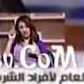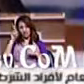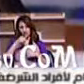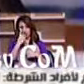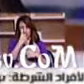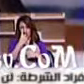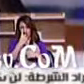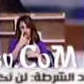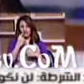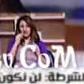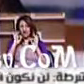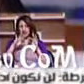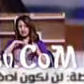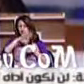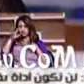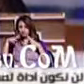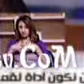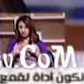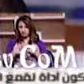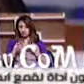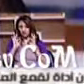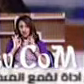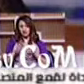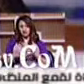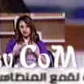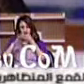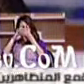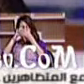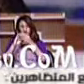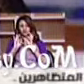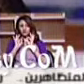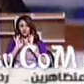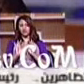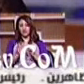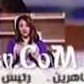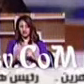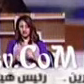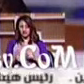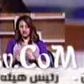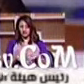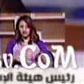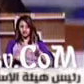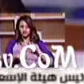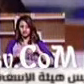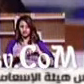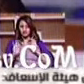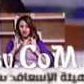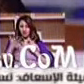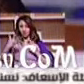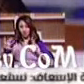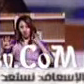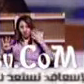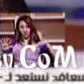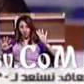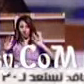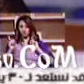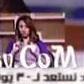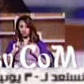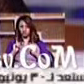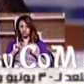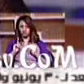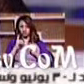الجدعه كانت واقفه في الميدان بتساعد ايد بايد وجنب بجنب جنب الراجل بالضبط ما كانش في اي فروقات من اي نوع